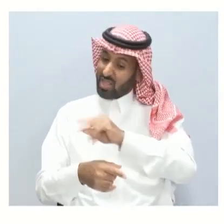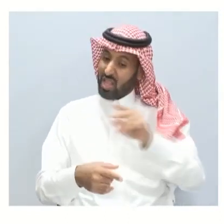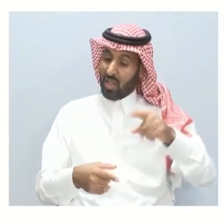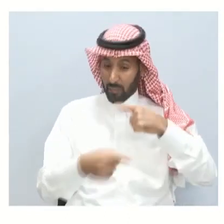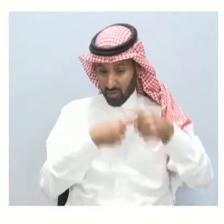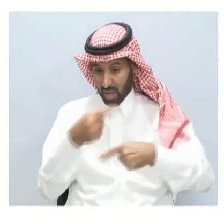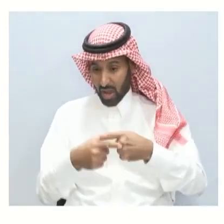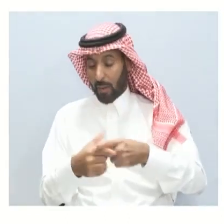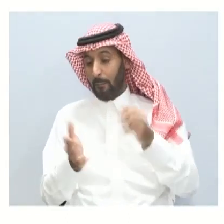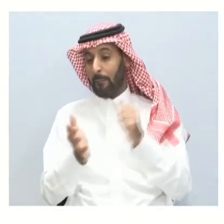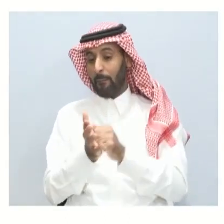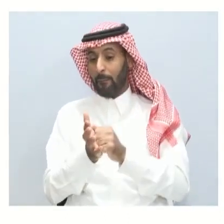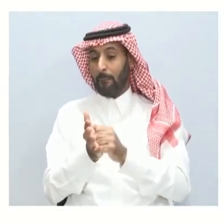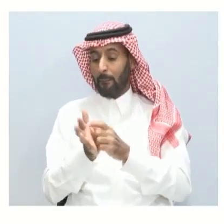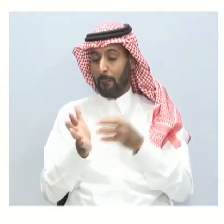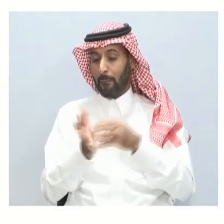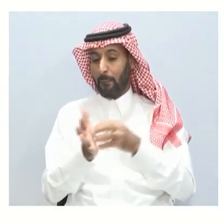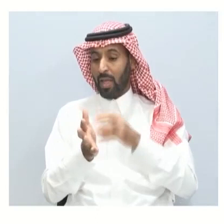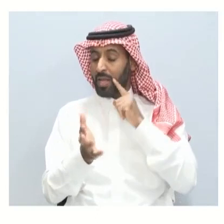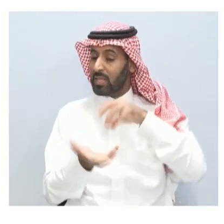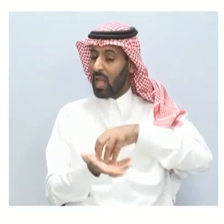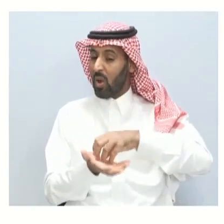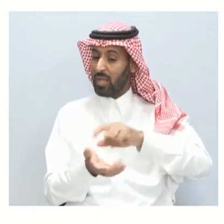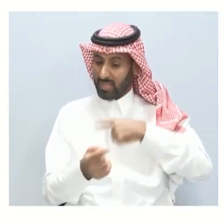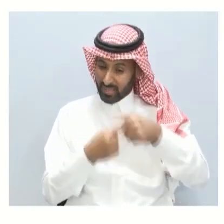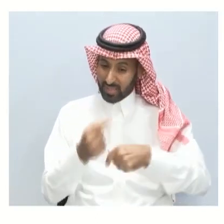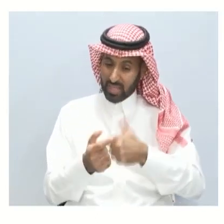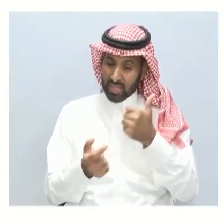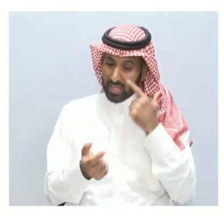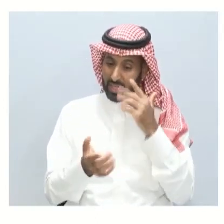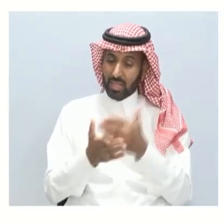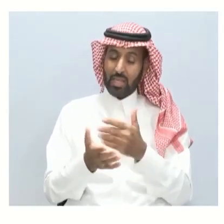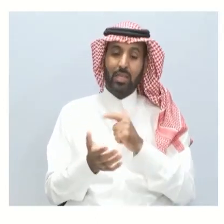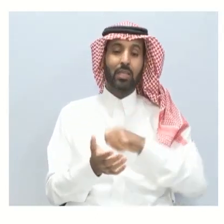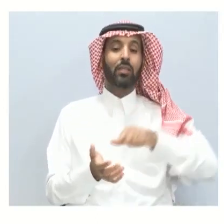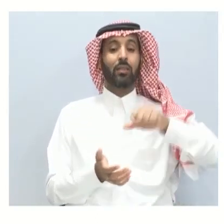والاسيتاتين فعلا تقع في الدوره السادسه اذا المدار الاخير للاساتين